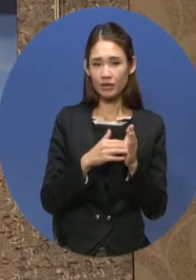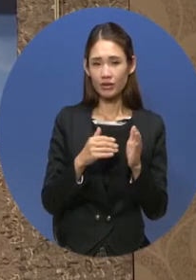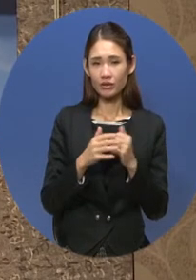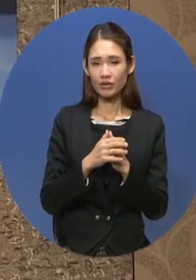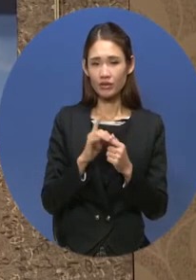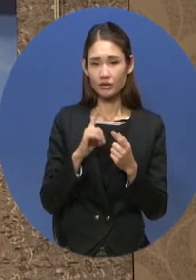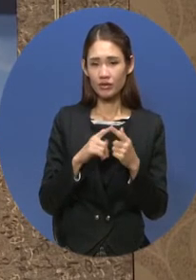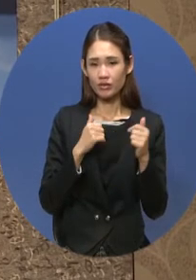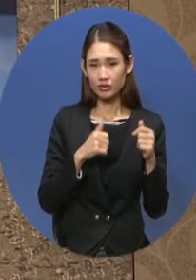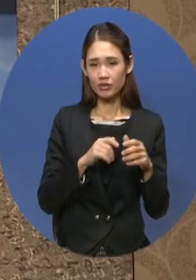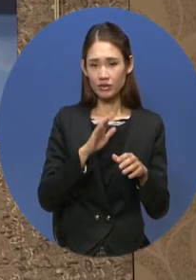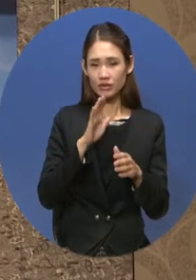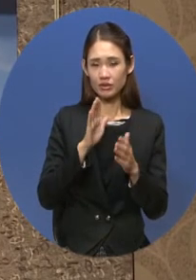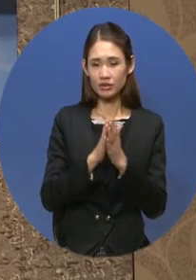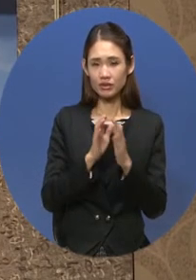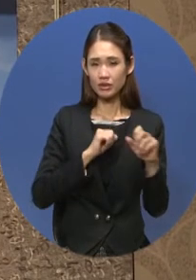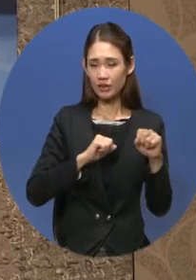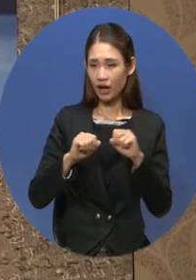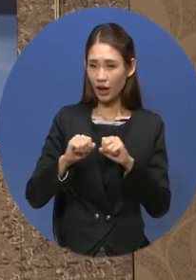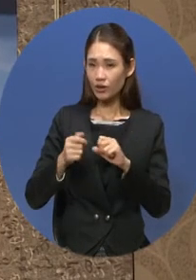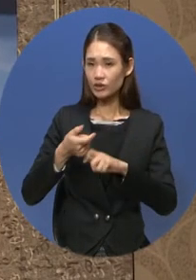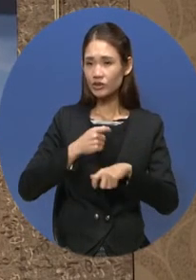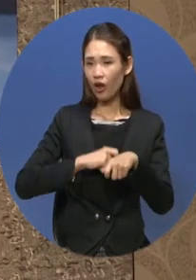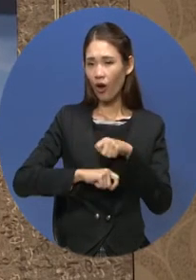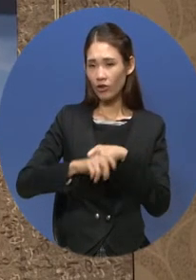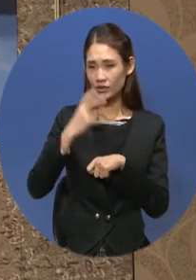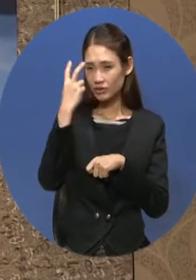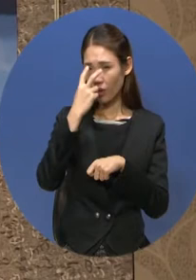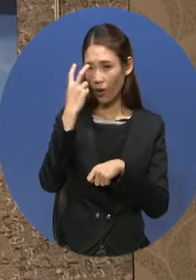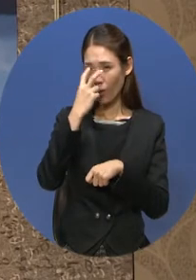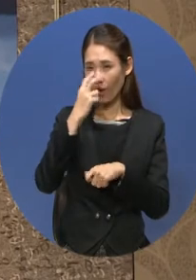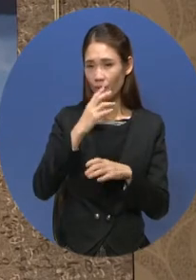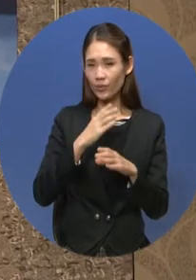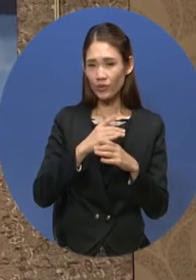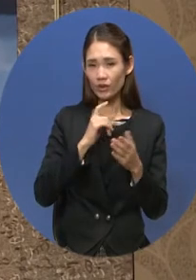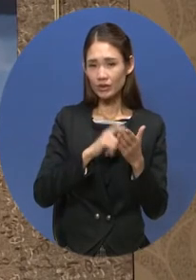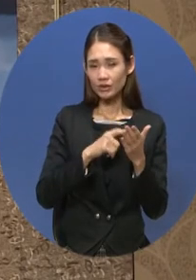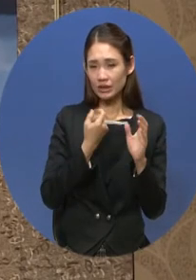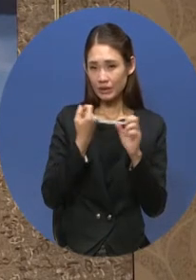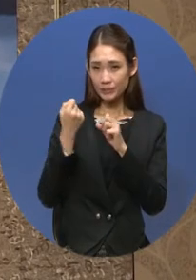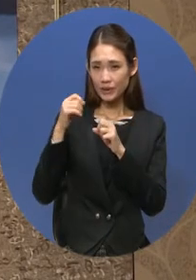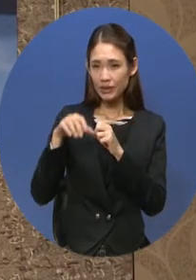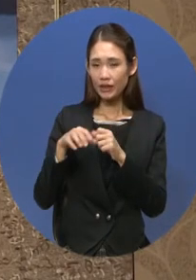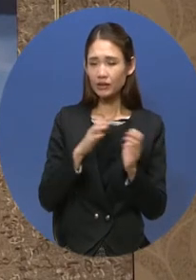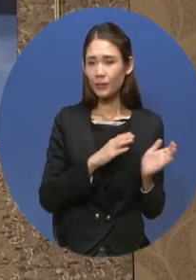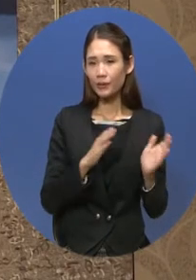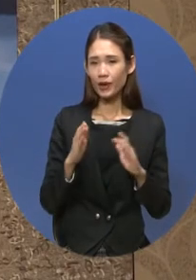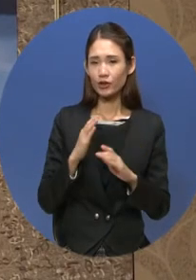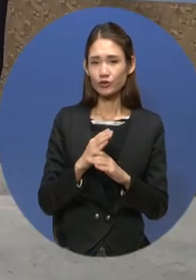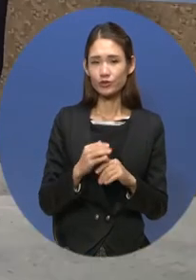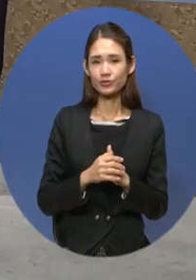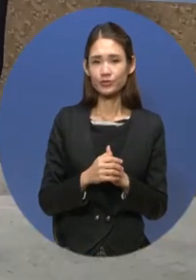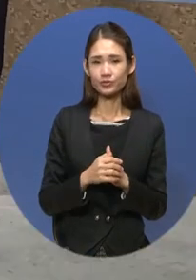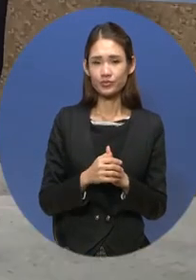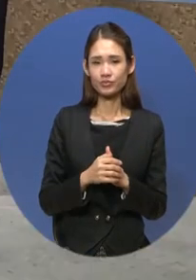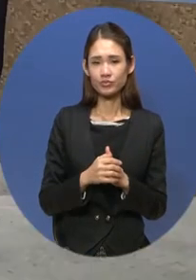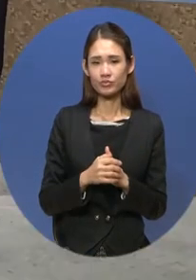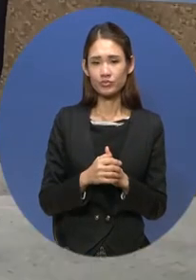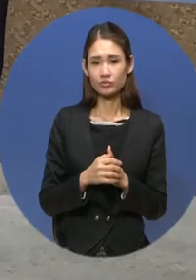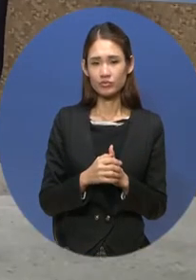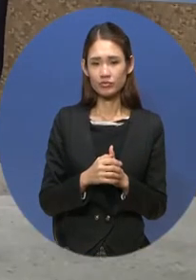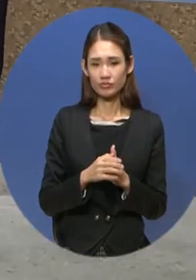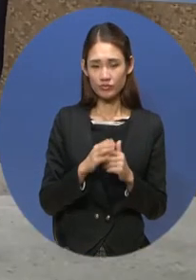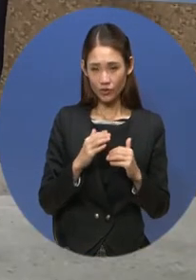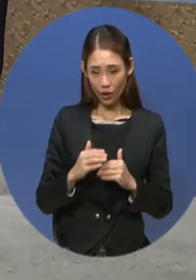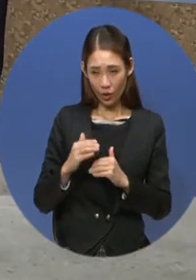이제 거기에 따라서 우리 집행부에서는 지금 적극 검토해서 긴급 피난처를 지금 마련하고 있는 중입니다. 또